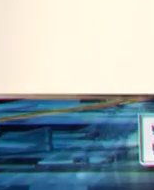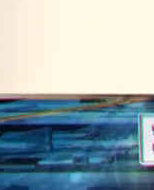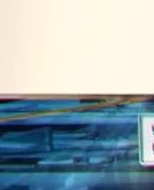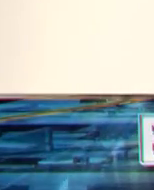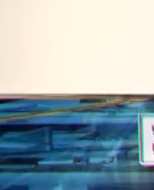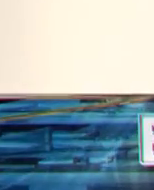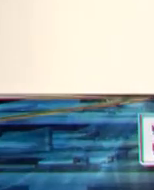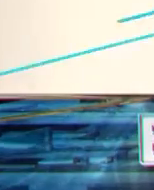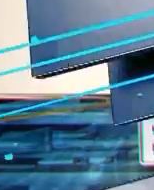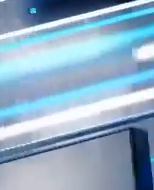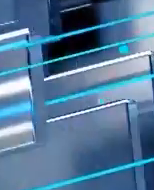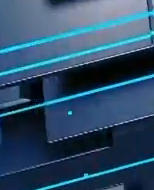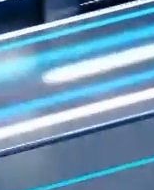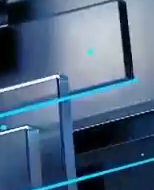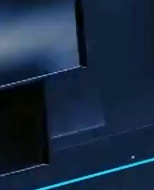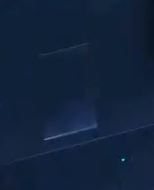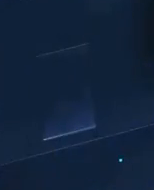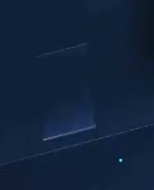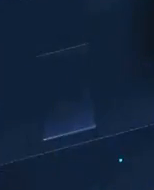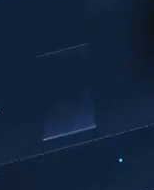нәтижесін көрсетіп отыр.